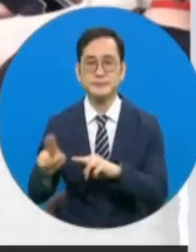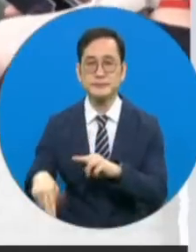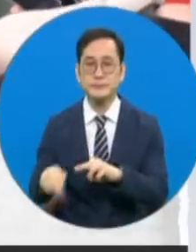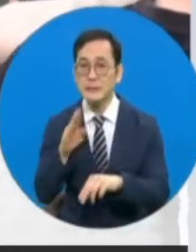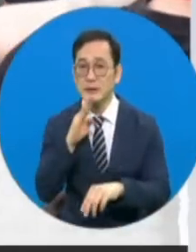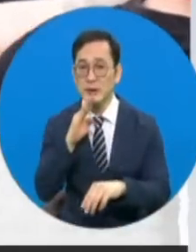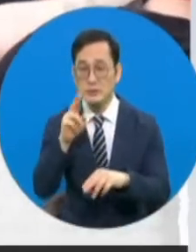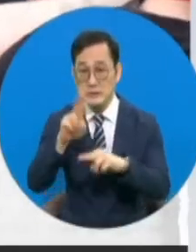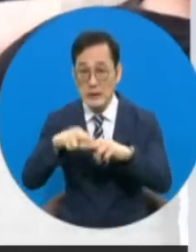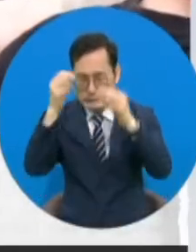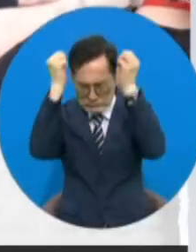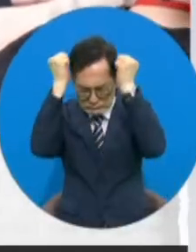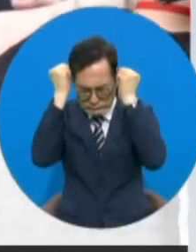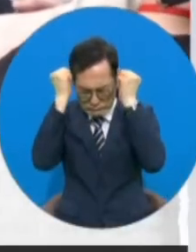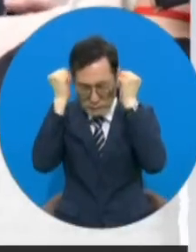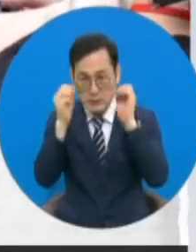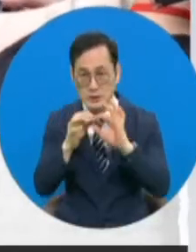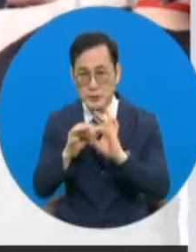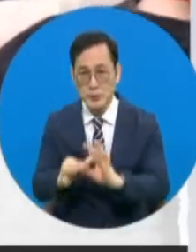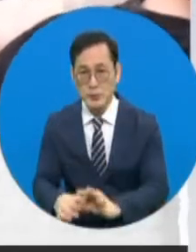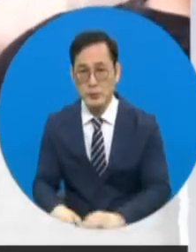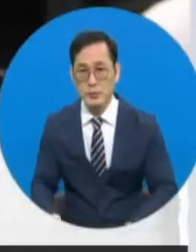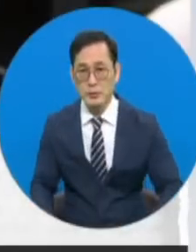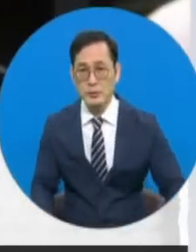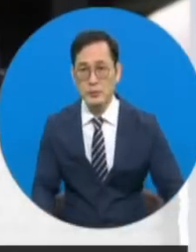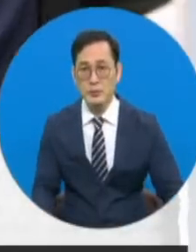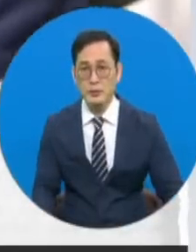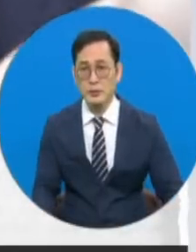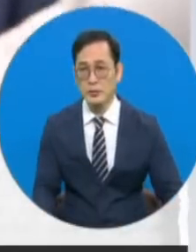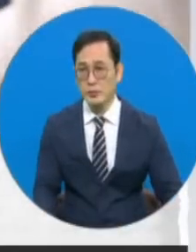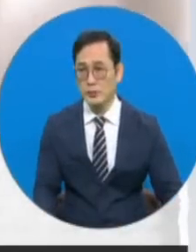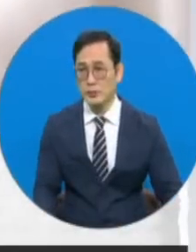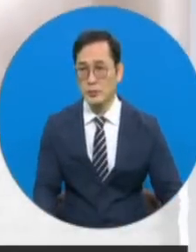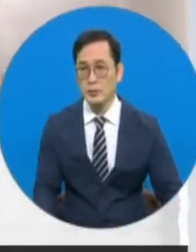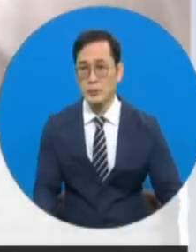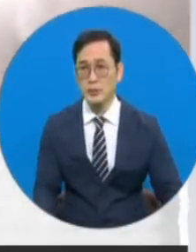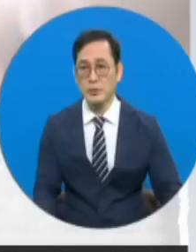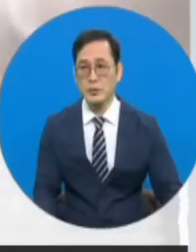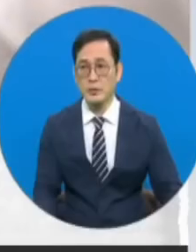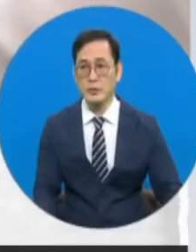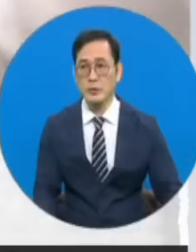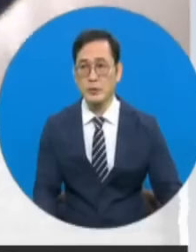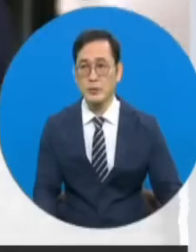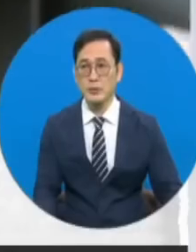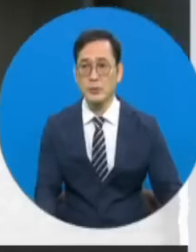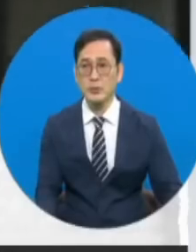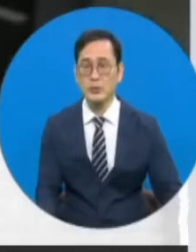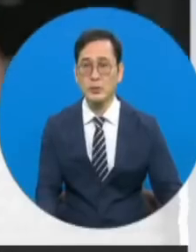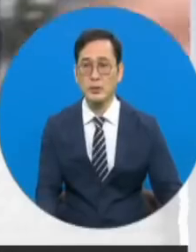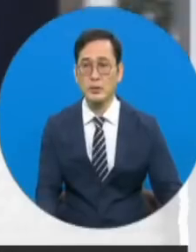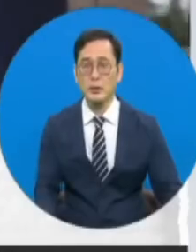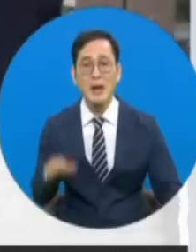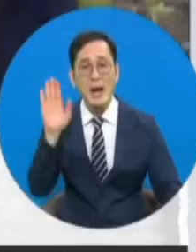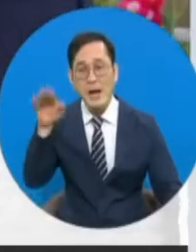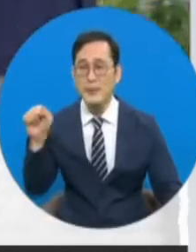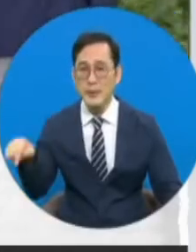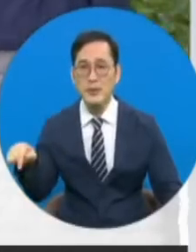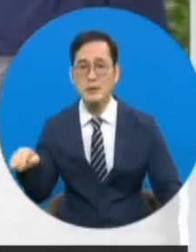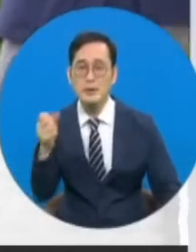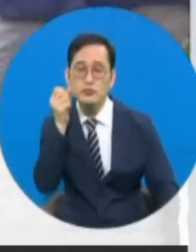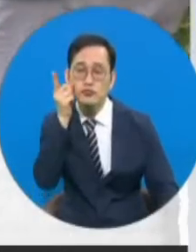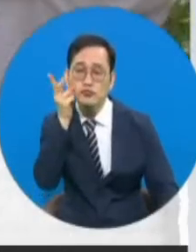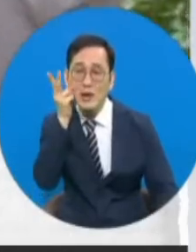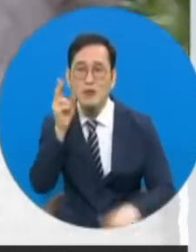그런데 사실 계속 안 하고 있고 지금 임기가 치료로 돼 있는데 두 달밖에 남지 않았죠 그런데 대통령